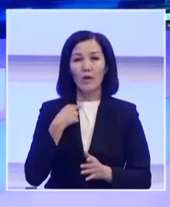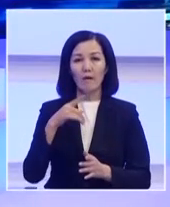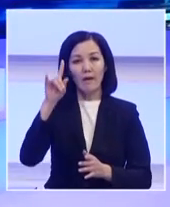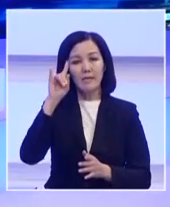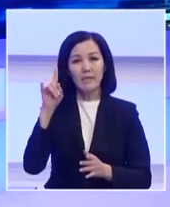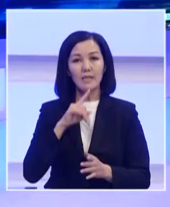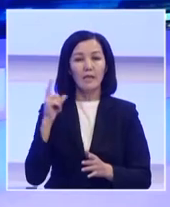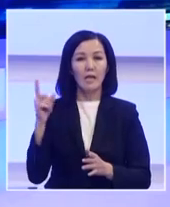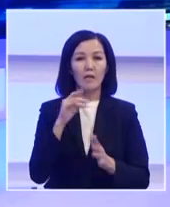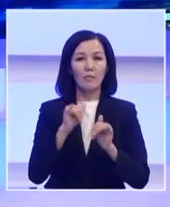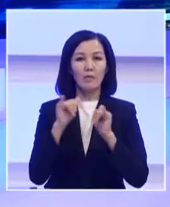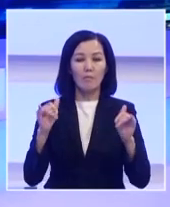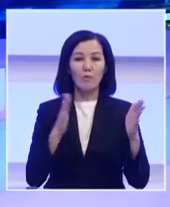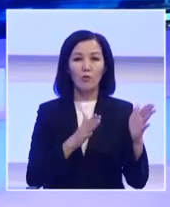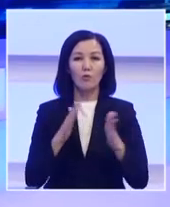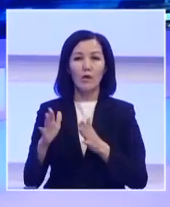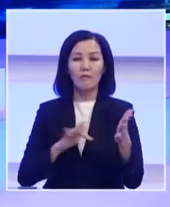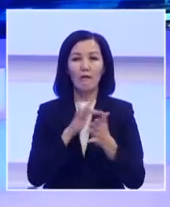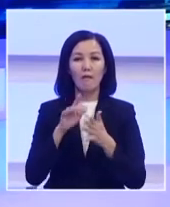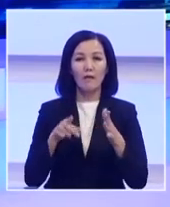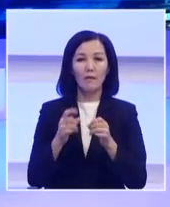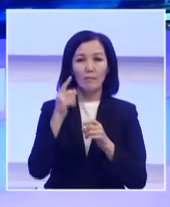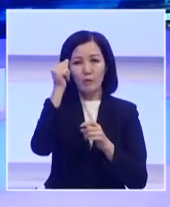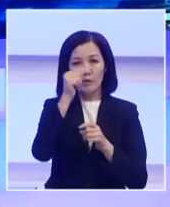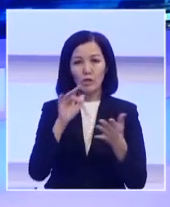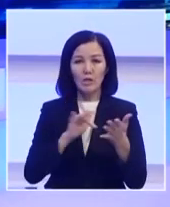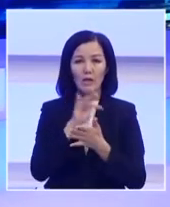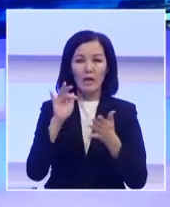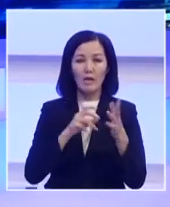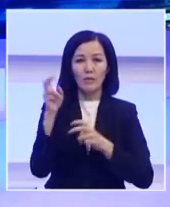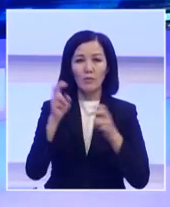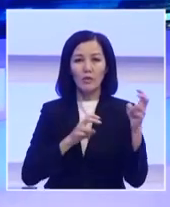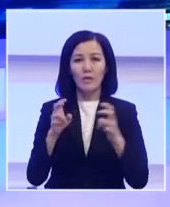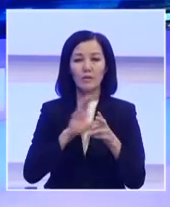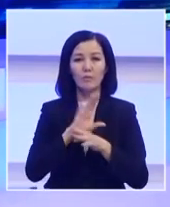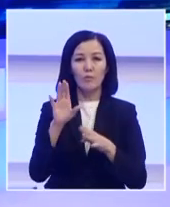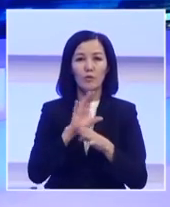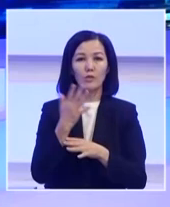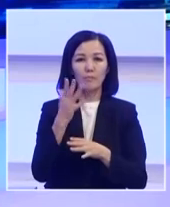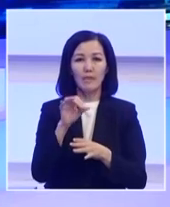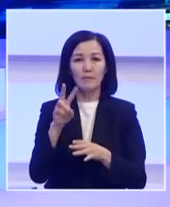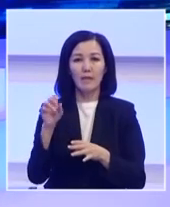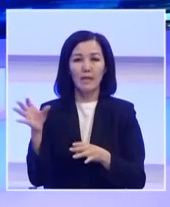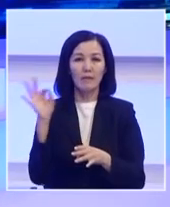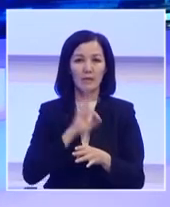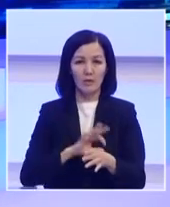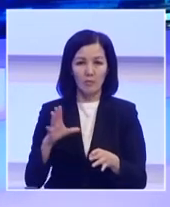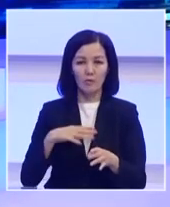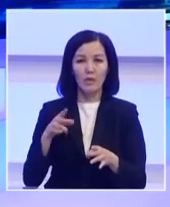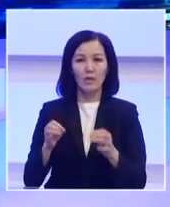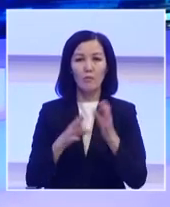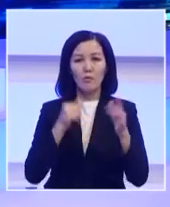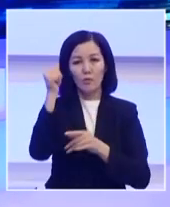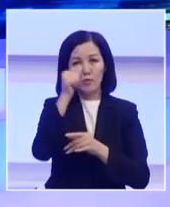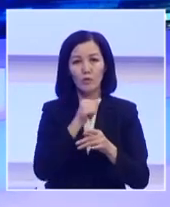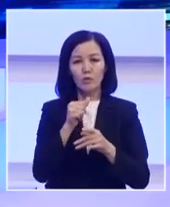Талдықорған Қазақстандағы экономикалық дамуы тұрақталды. 2001 жылы шаһарда өнеркәсіп өндірісінің түсімі 5 миллиард теңге